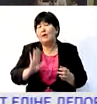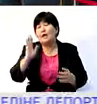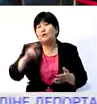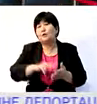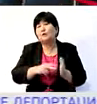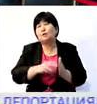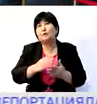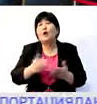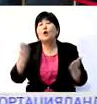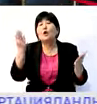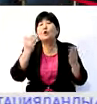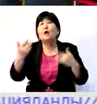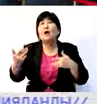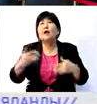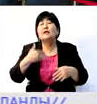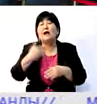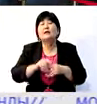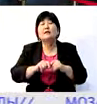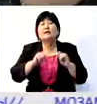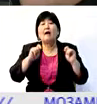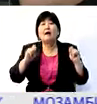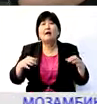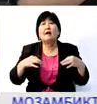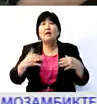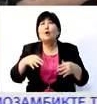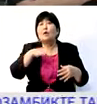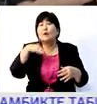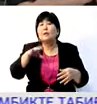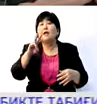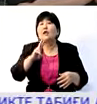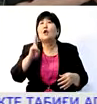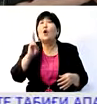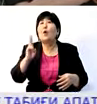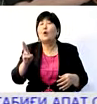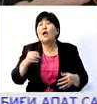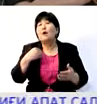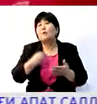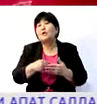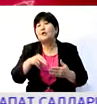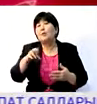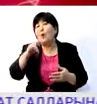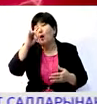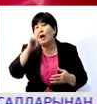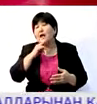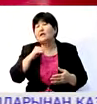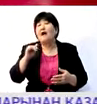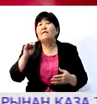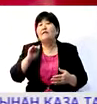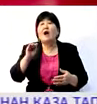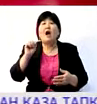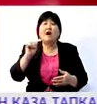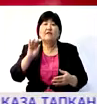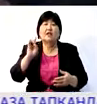қойғанбыз. Кинотеатрдың салтанатты ашылуынан соң көпшілік назарына Нұрлан Қоянбаевтың «Бизнес по қазақски в Африке» фильмі